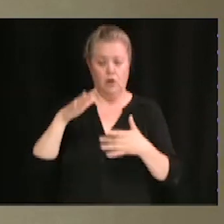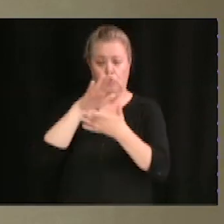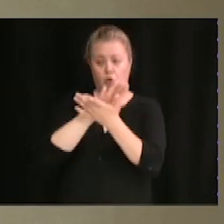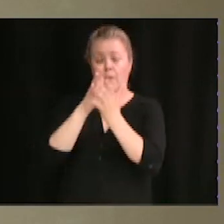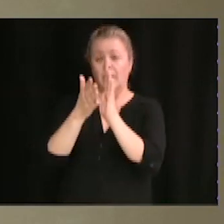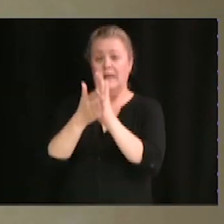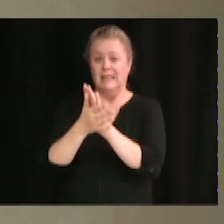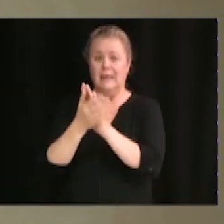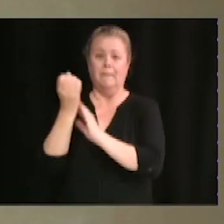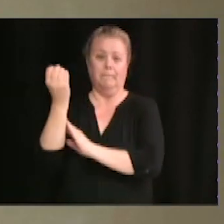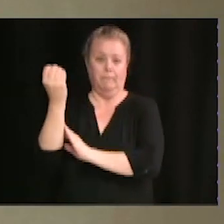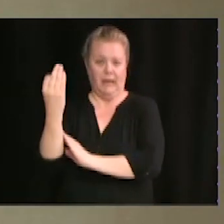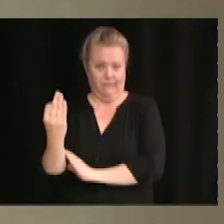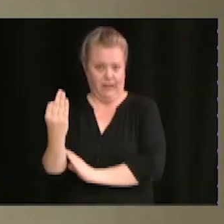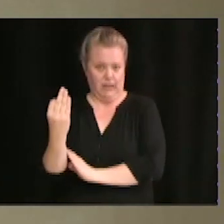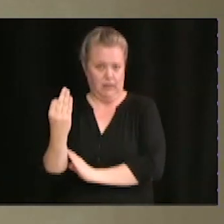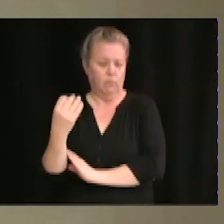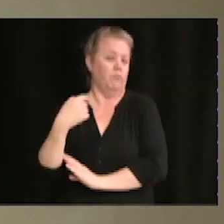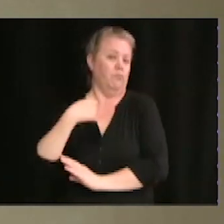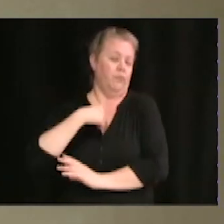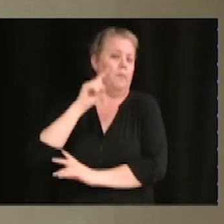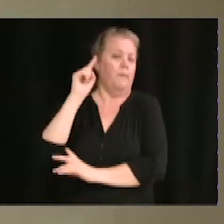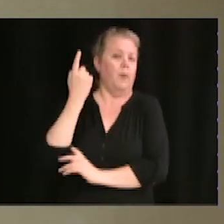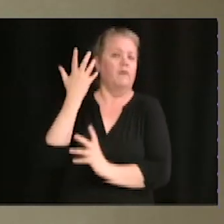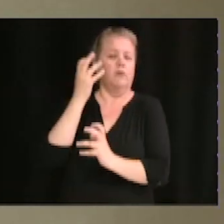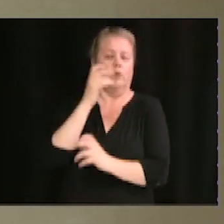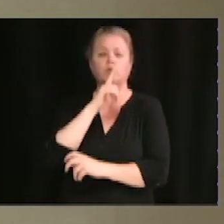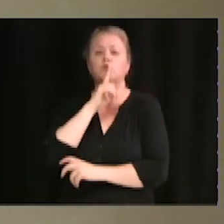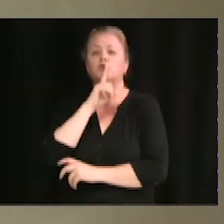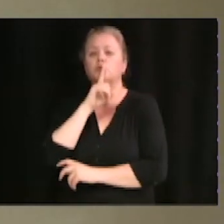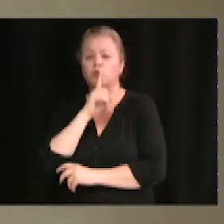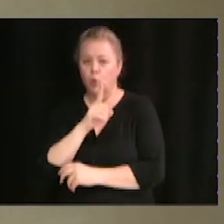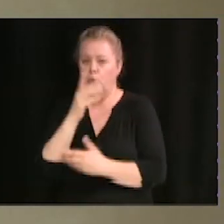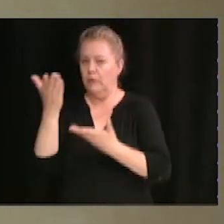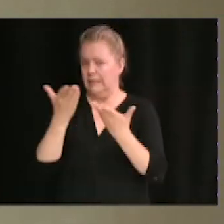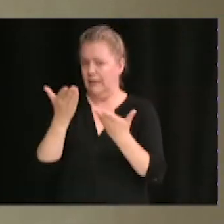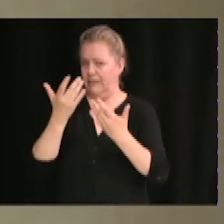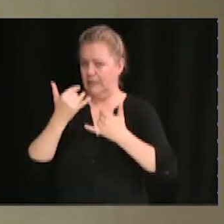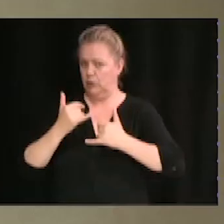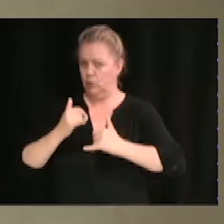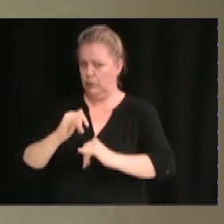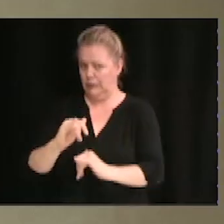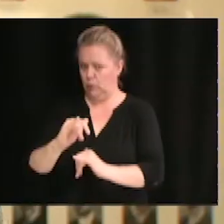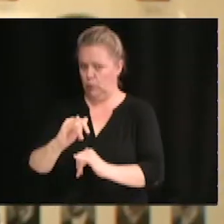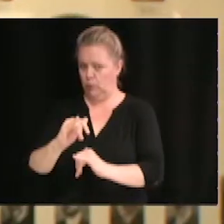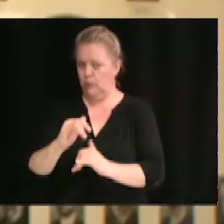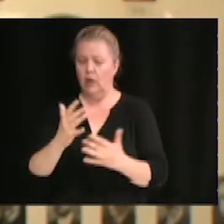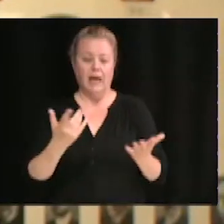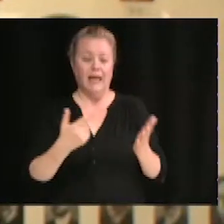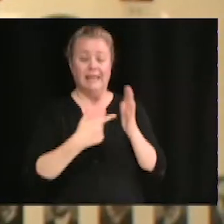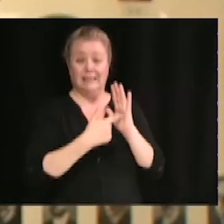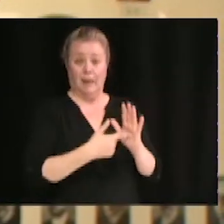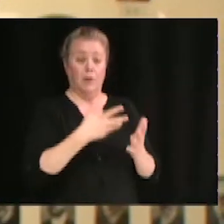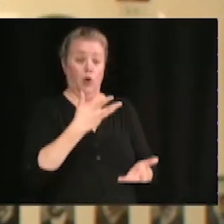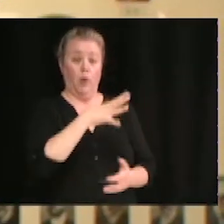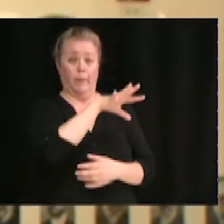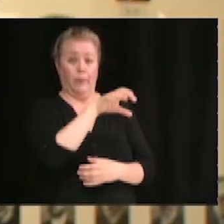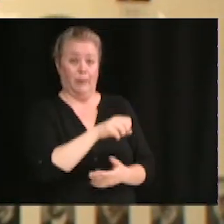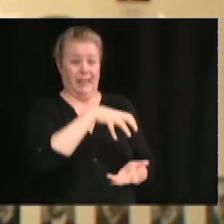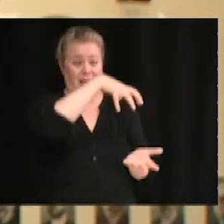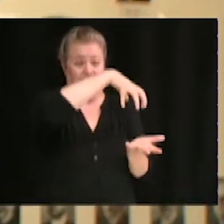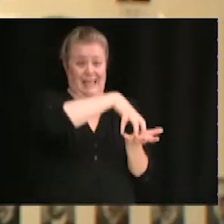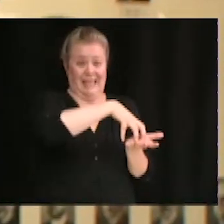service demeure en place avec, bon, que ce soit la personne qui est actuellement la propriétaire du terminus ou qui est